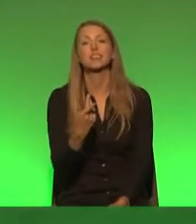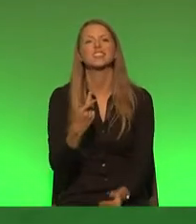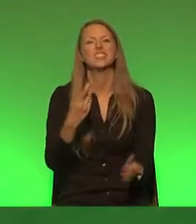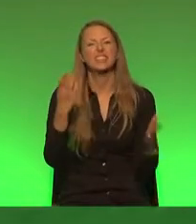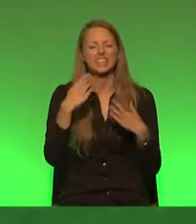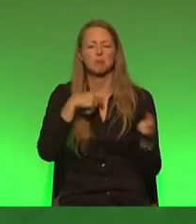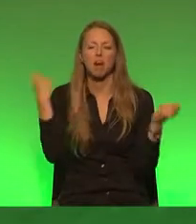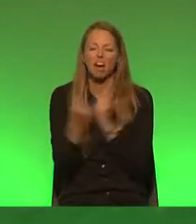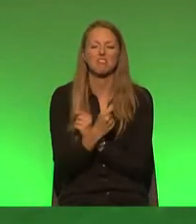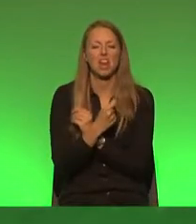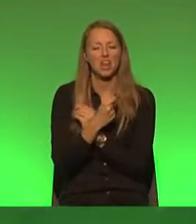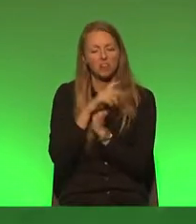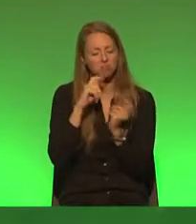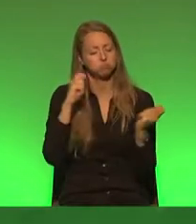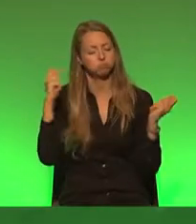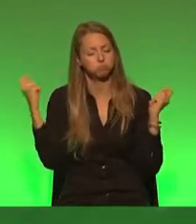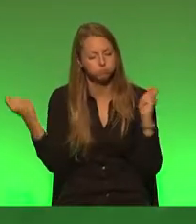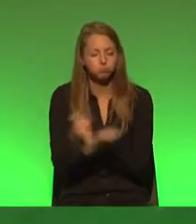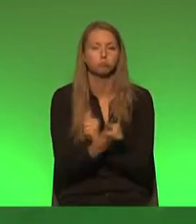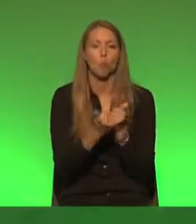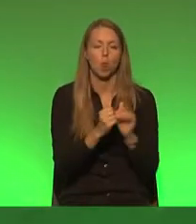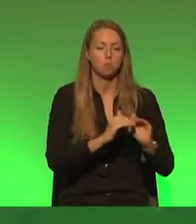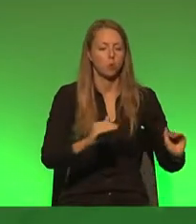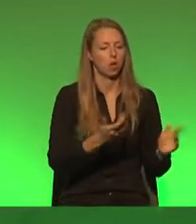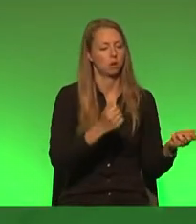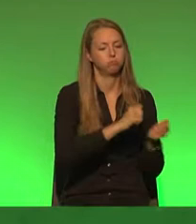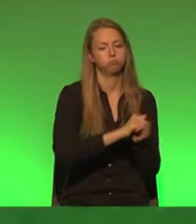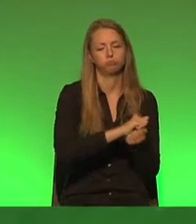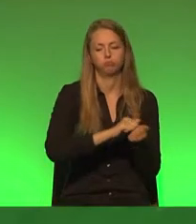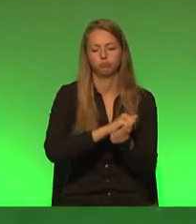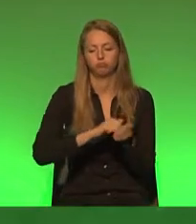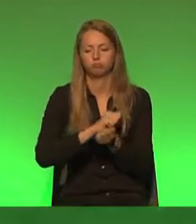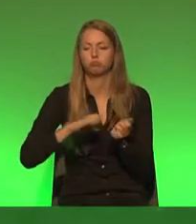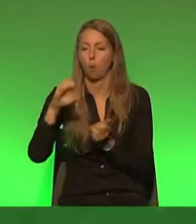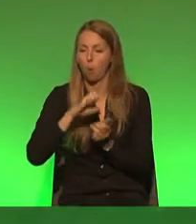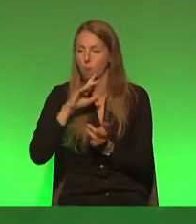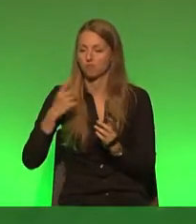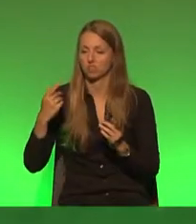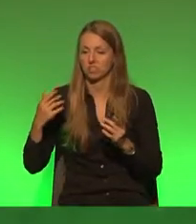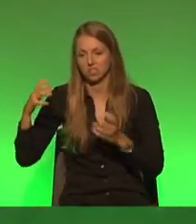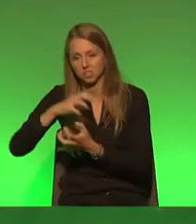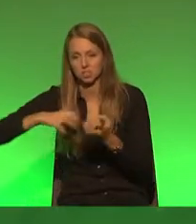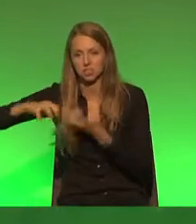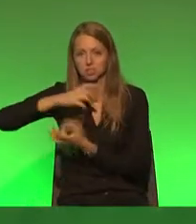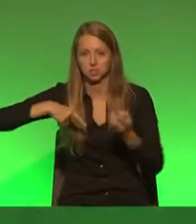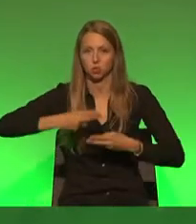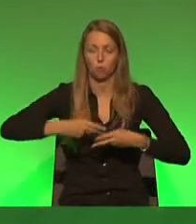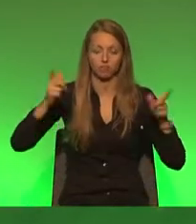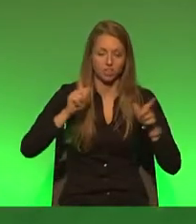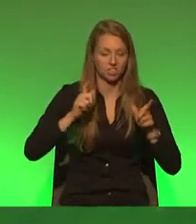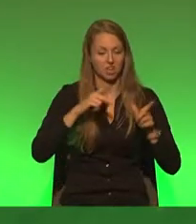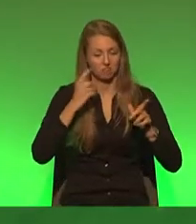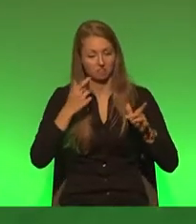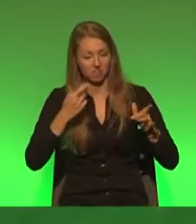schreitet voran und zerstört die Lebensgrundlage von Millionen. Europa steht am Scheideweg. Unsere offene Gesellschaft ist unter Beschuss. Und